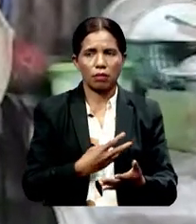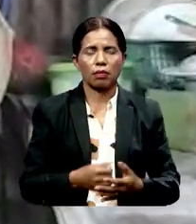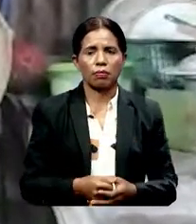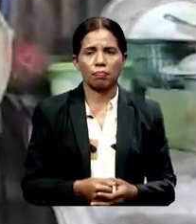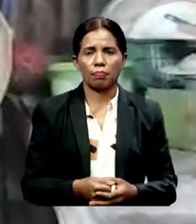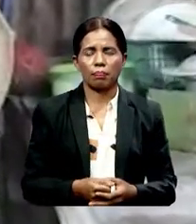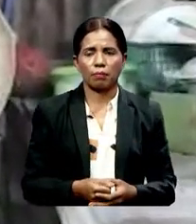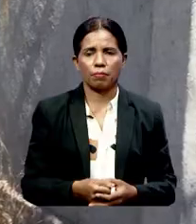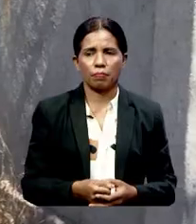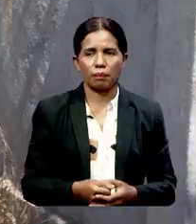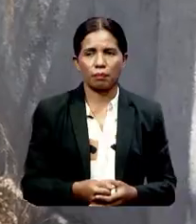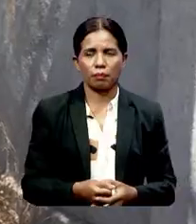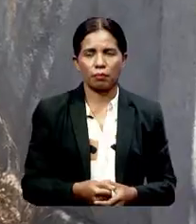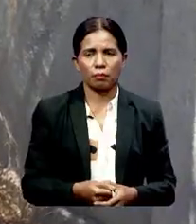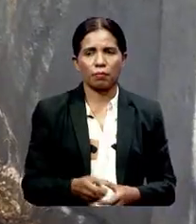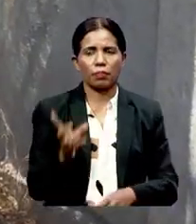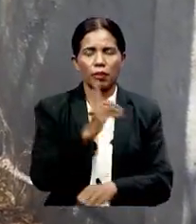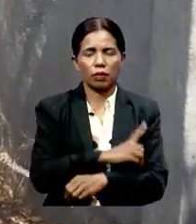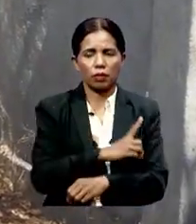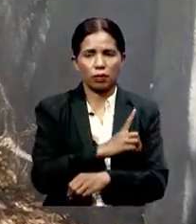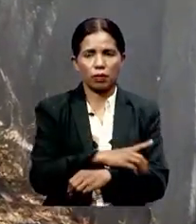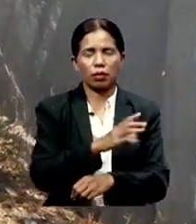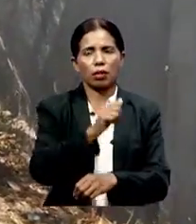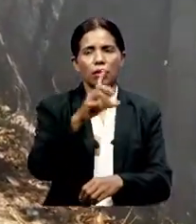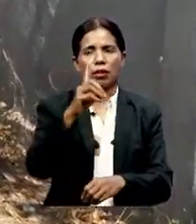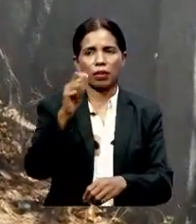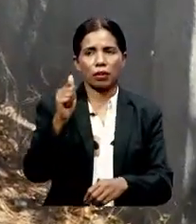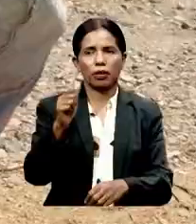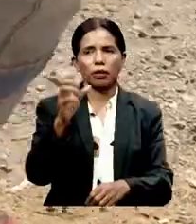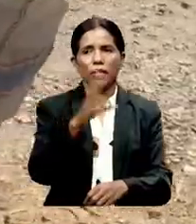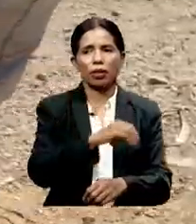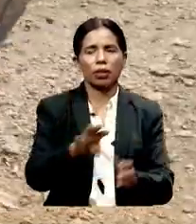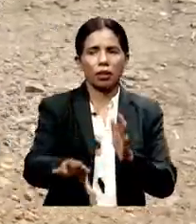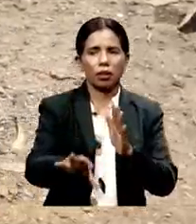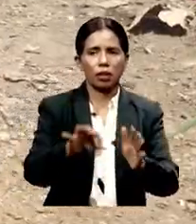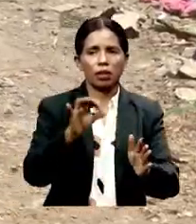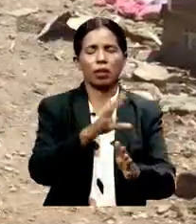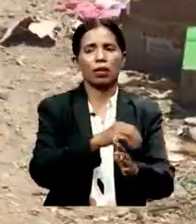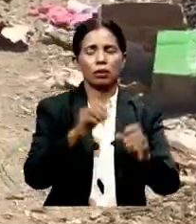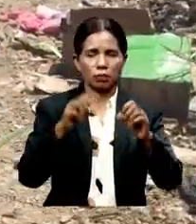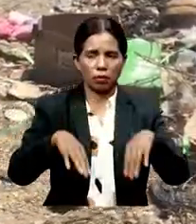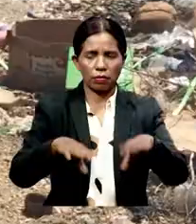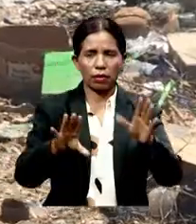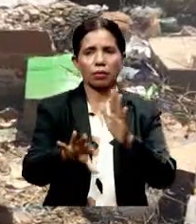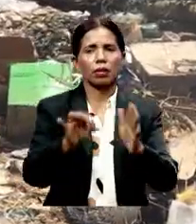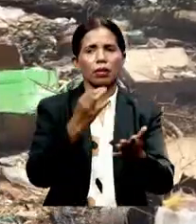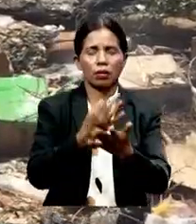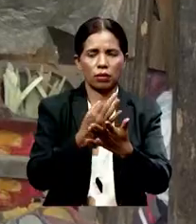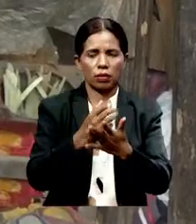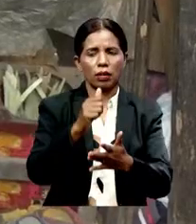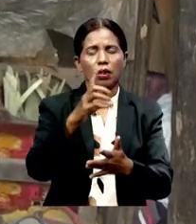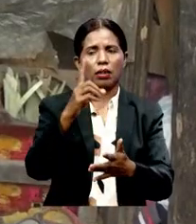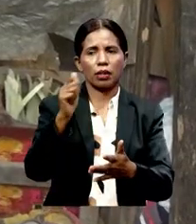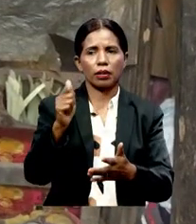baan. Lor-lorong inam faluk Alda Monteiro hili masa mamuk wadifaan atun ne belhetan osan. Alda